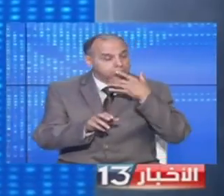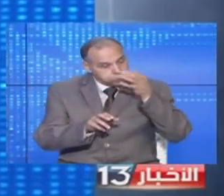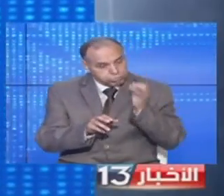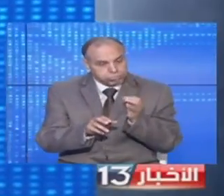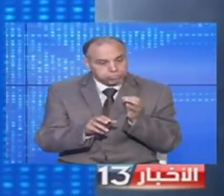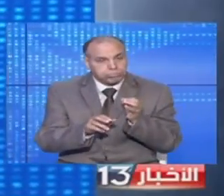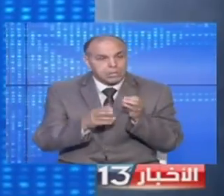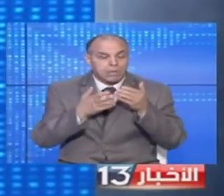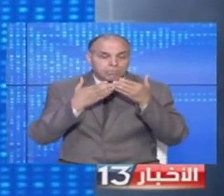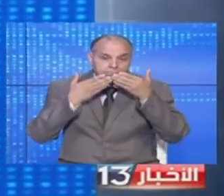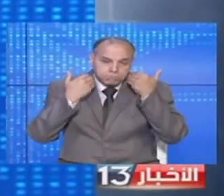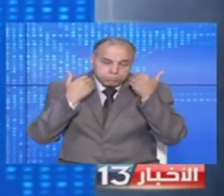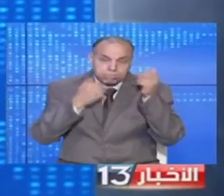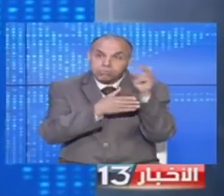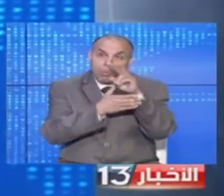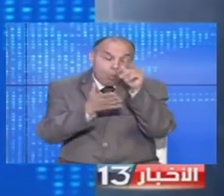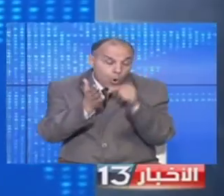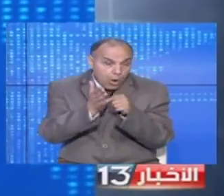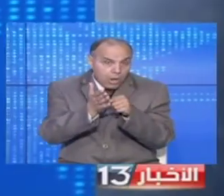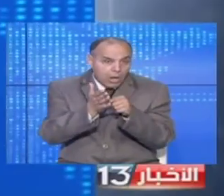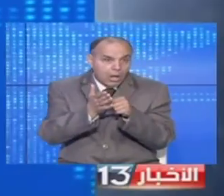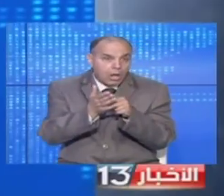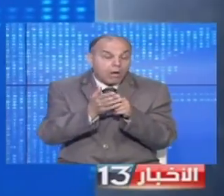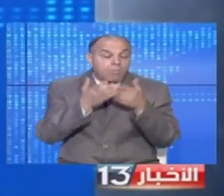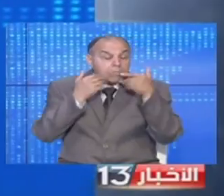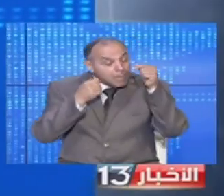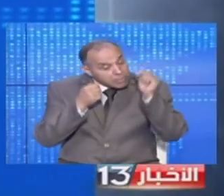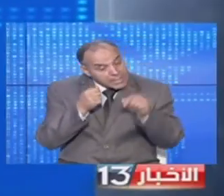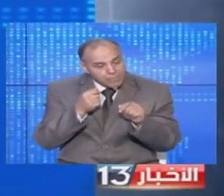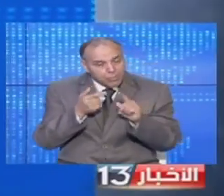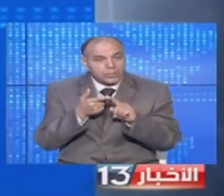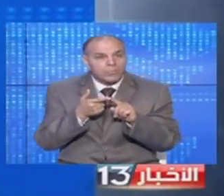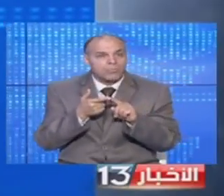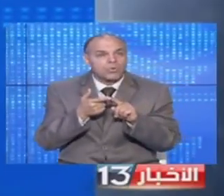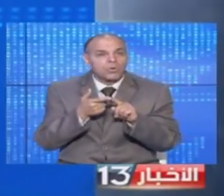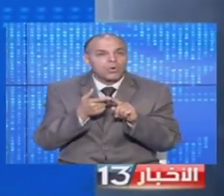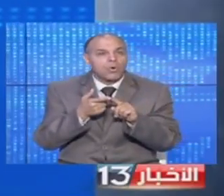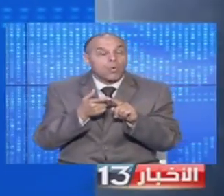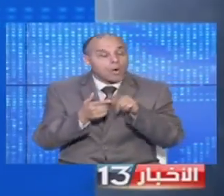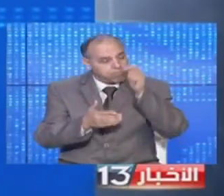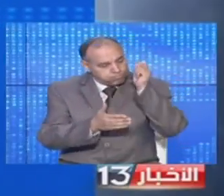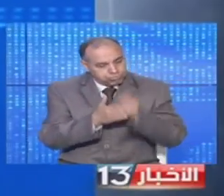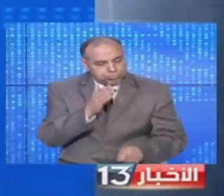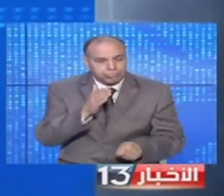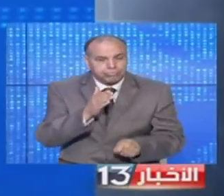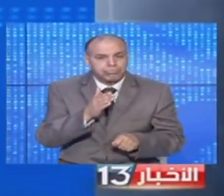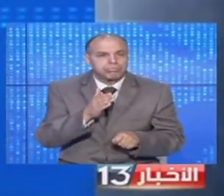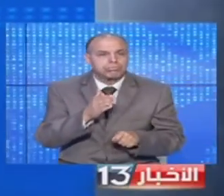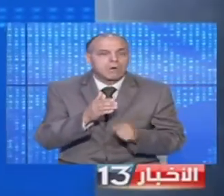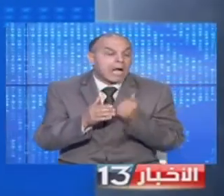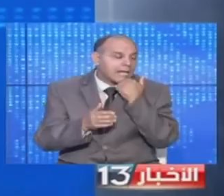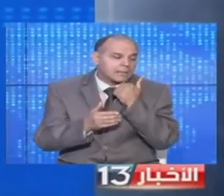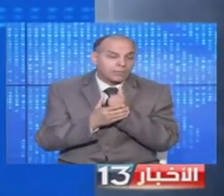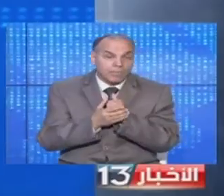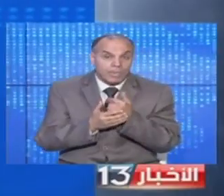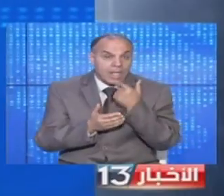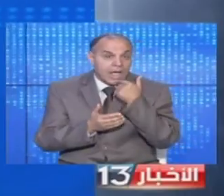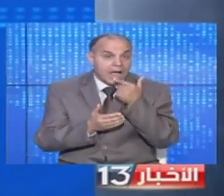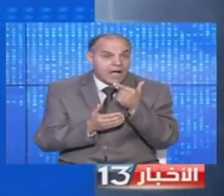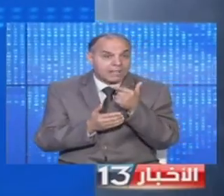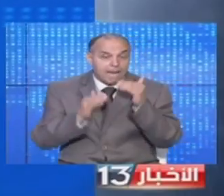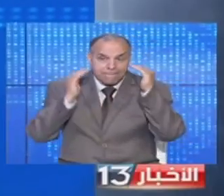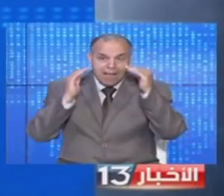مستعمله وسائل النقل العمومي في ارتداء الكمامات وتسليط قضايا ماليه على المخالفين احدى